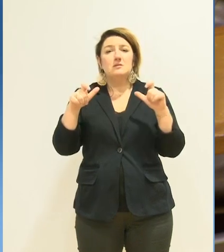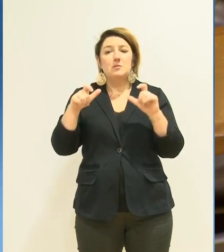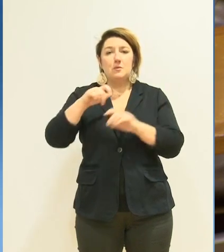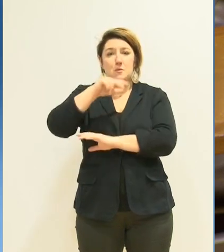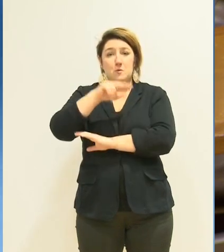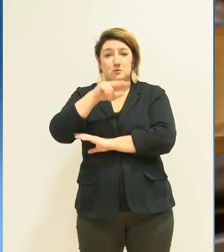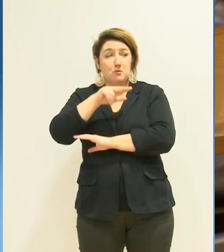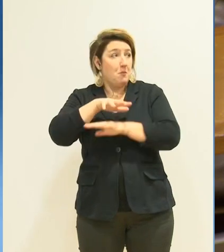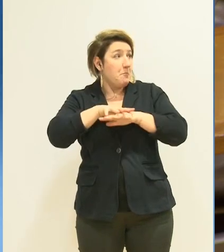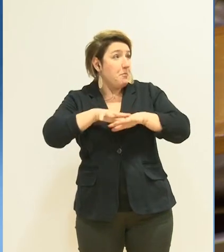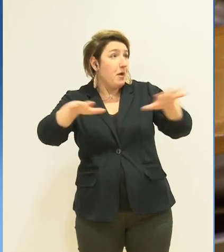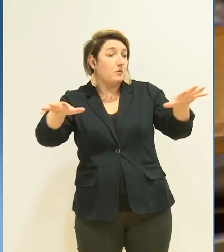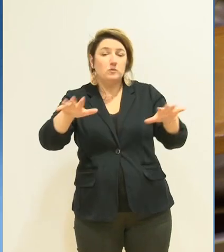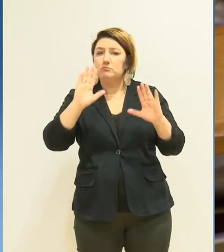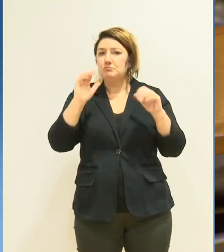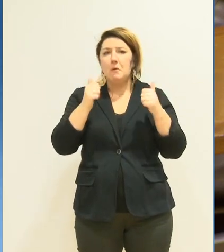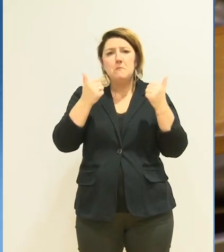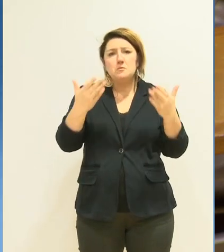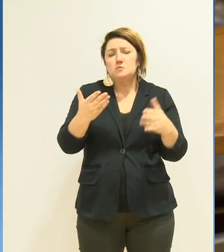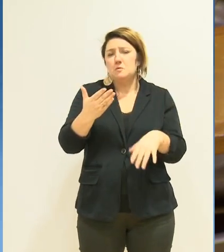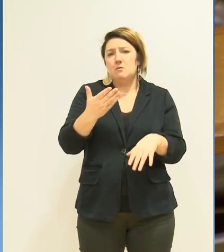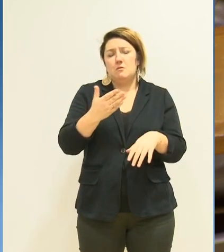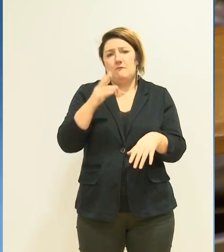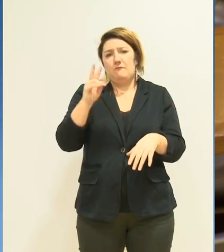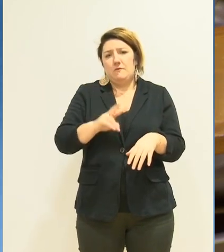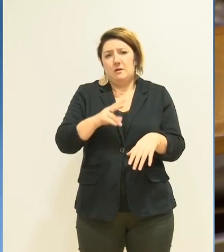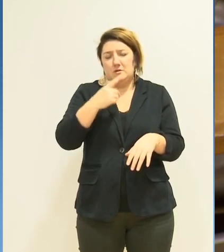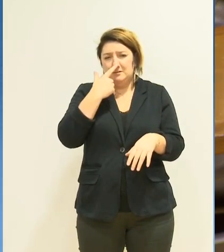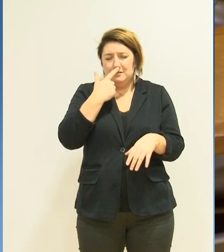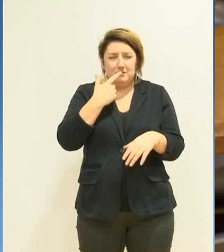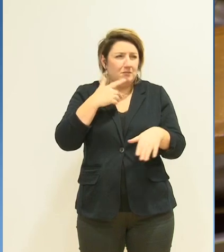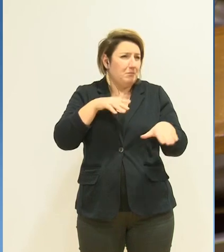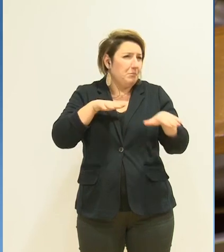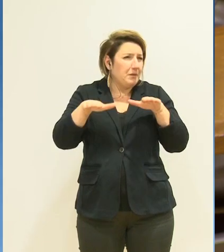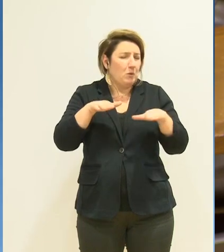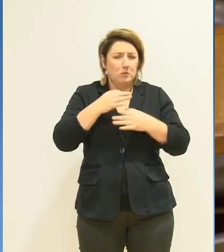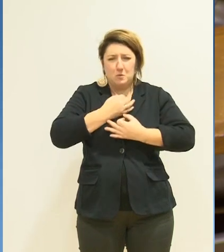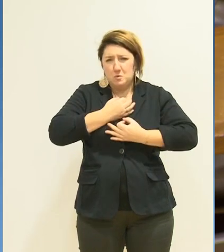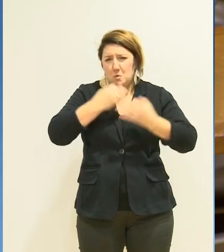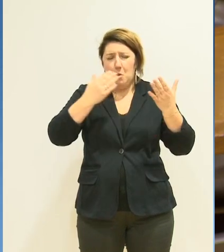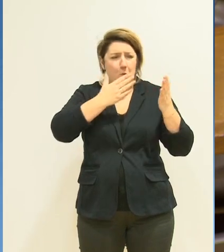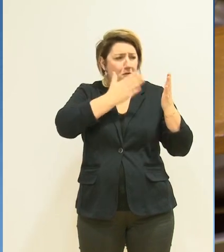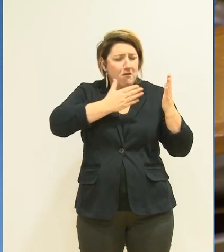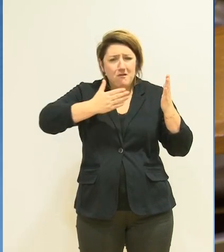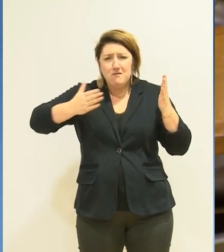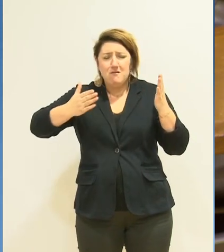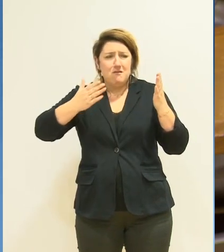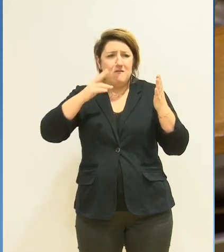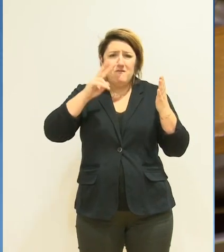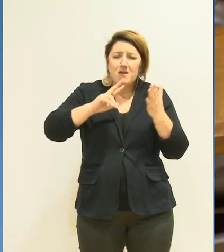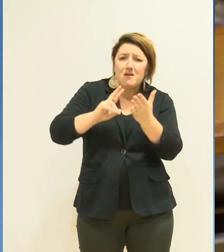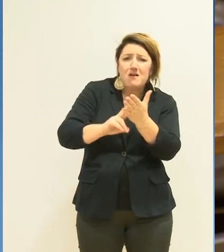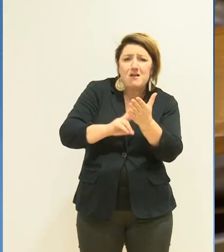partout on voit que c'est trop rigide sa fonctionnement trop trop rigide et qui ne correspond pas forcément à la réalité